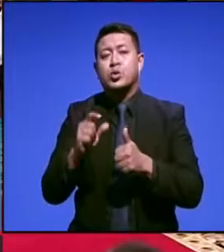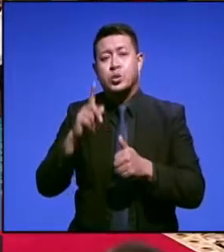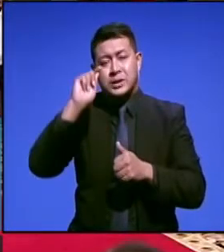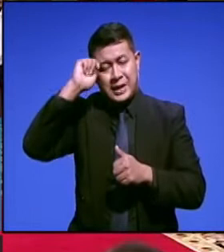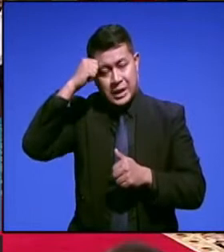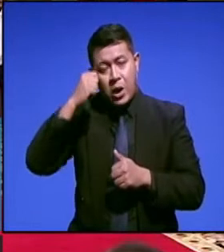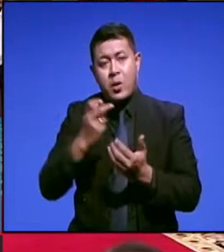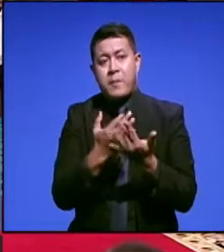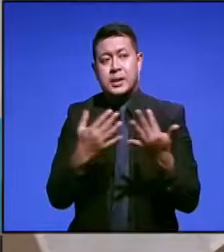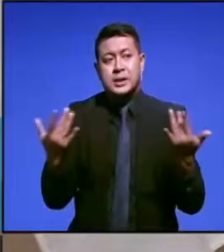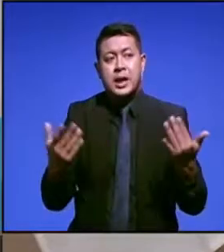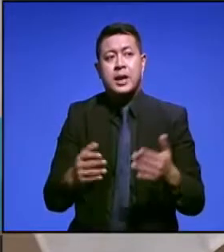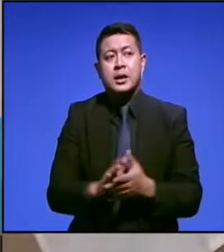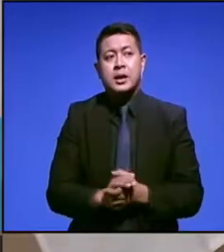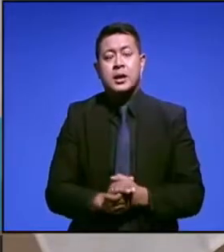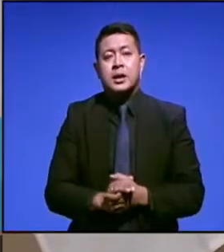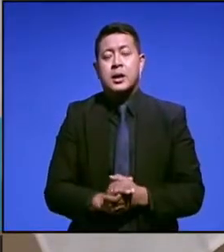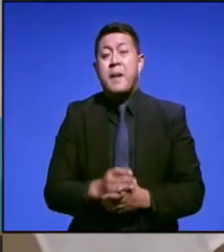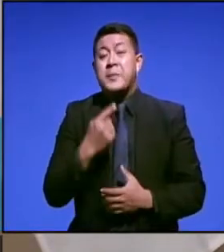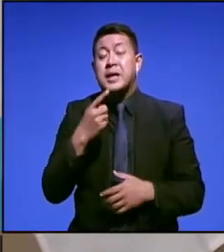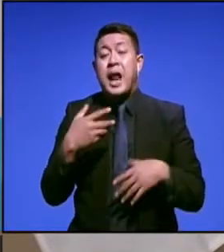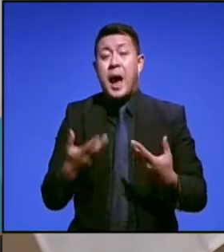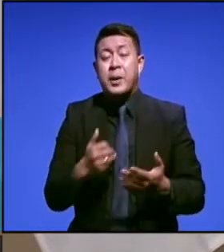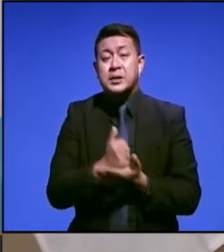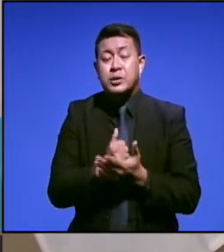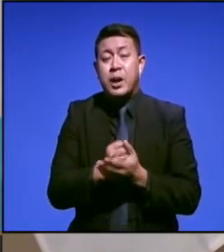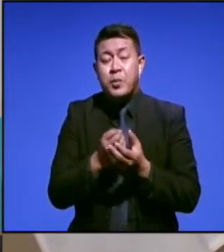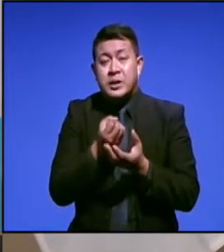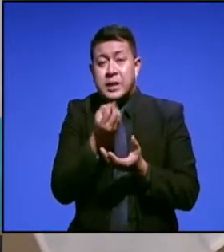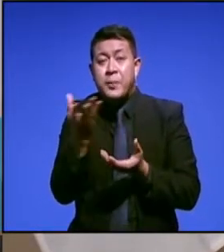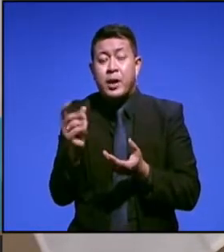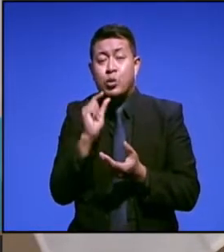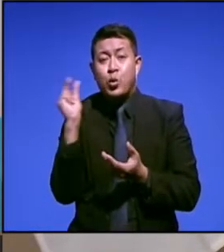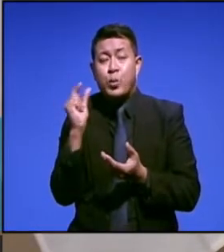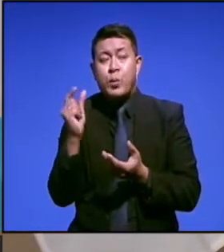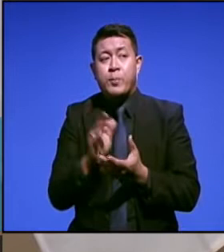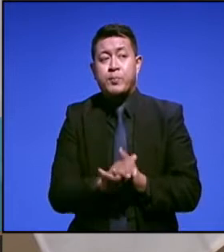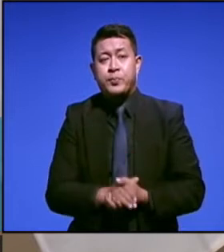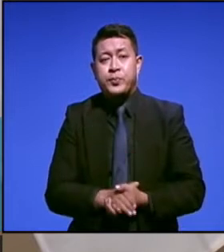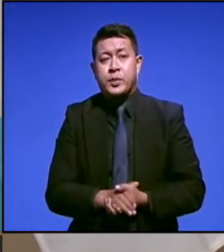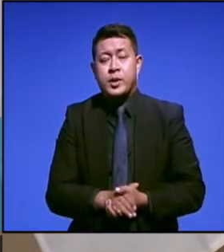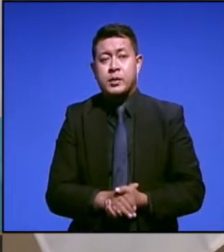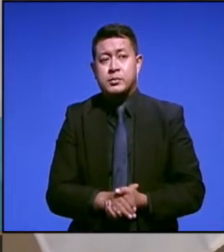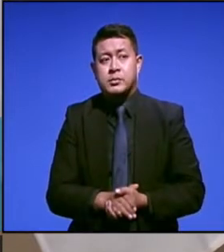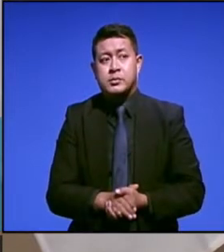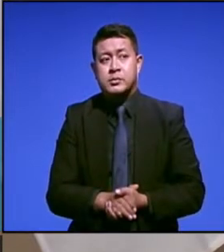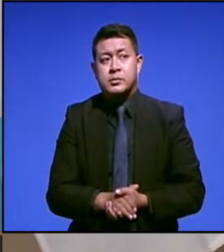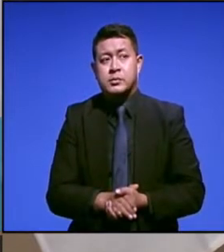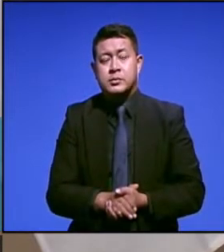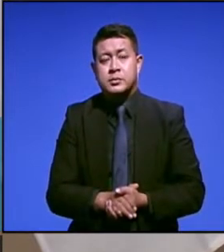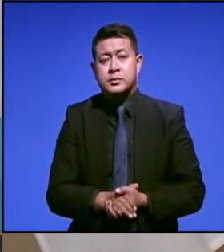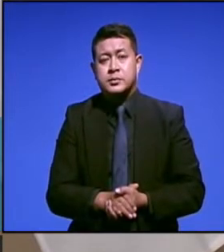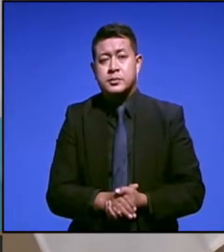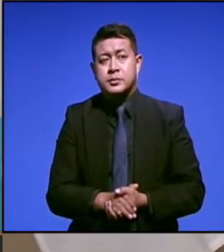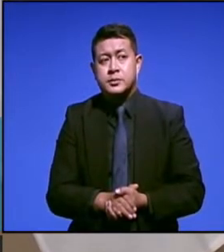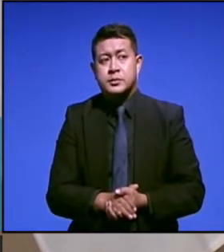diketahui publik. Lalu, pesan apa yang sebenarnya ingin dibagikan untuk publik dari video kegeraman Presiden yang dirilis